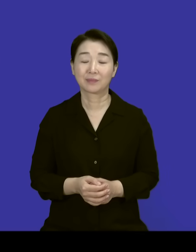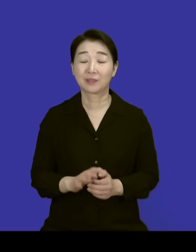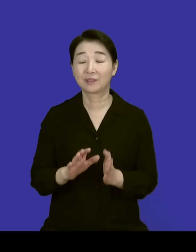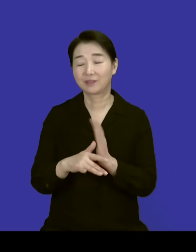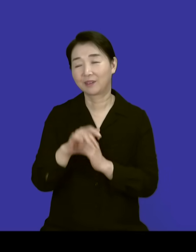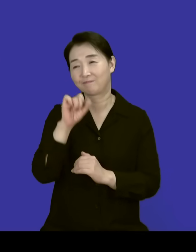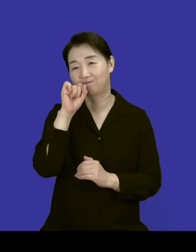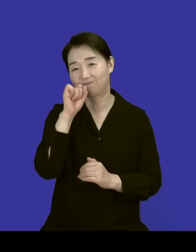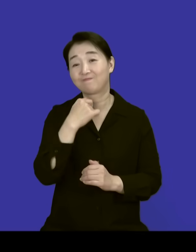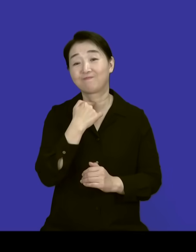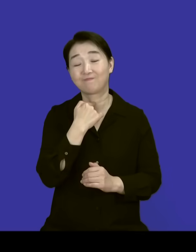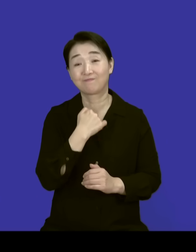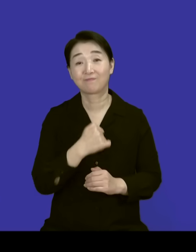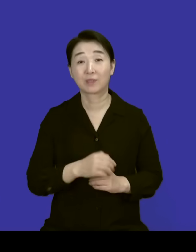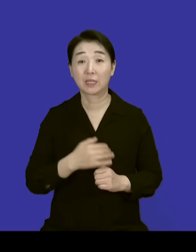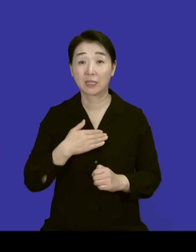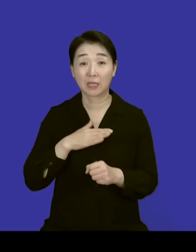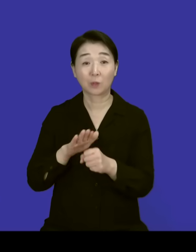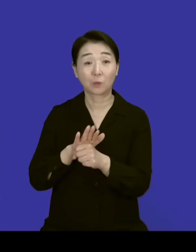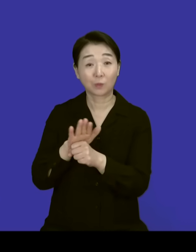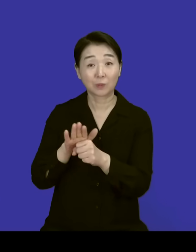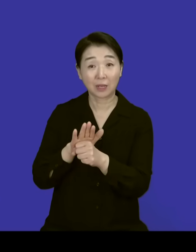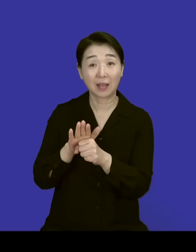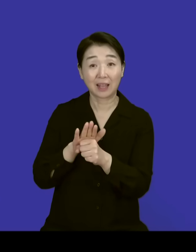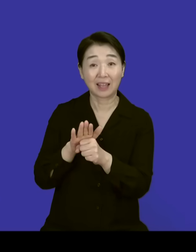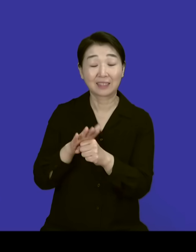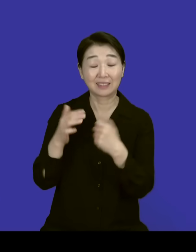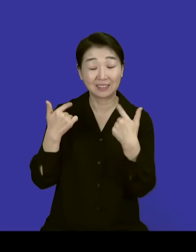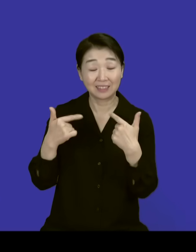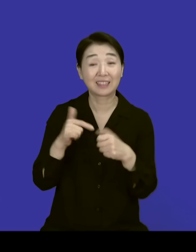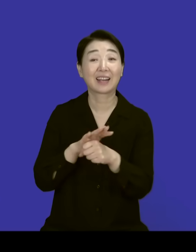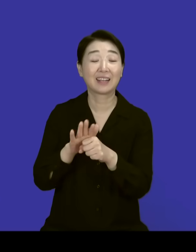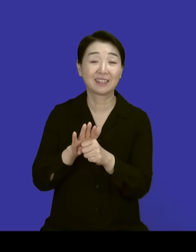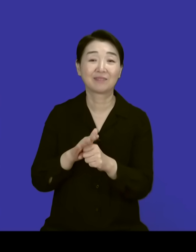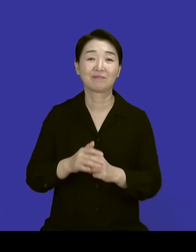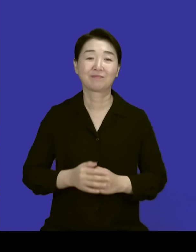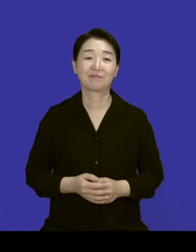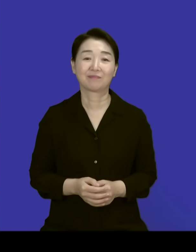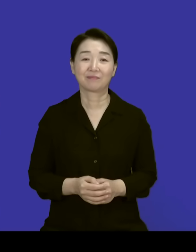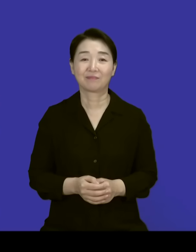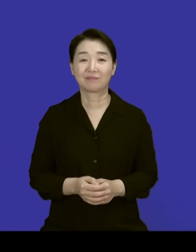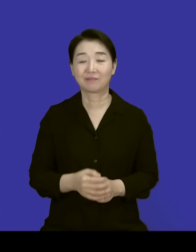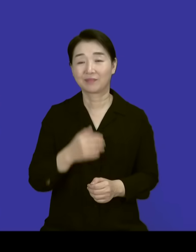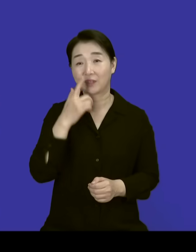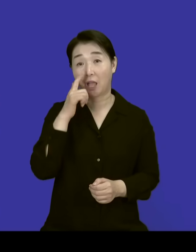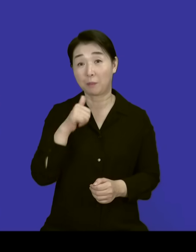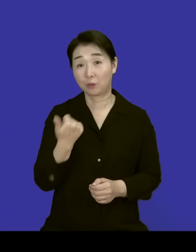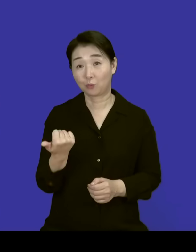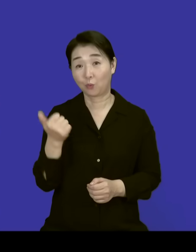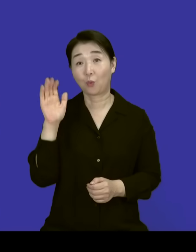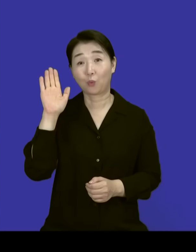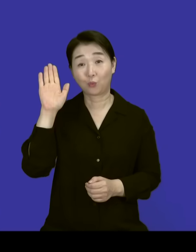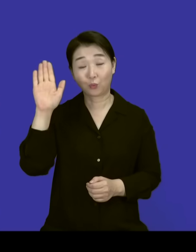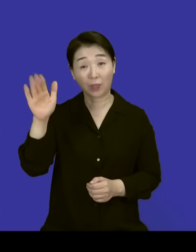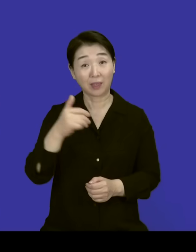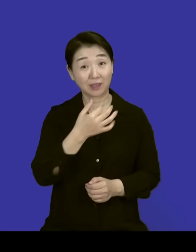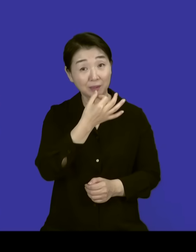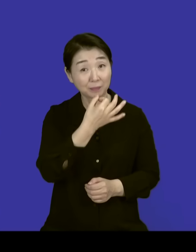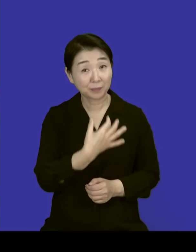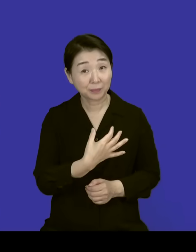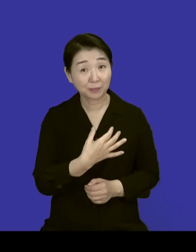좋았어요 그때 아무튼 되게. 네, 그래서 네. 저도 뭐 사랑하니까 항상 아버지를 네, 네. 사랑하고 회복이 됐네요. 있었으니까. 네. 아버님 돌아가시고 많이 힘드셨겠어요